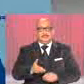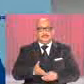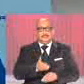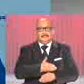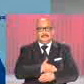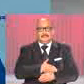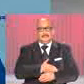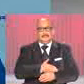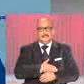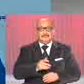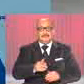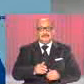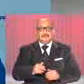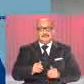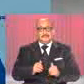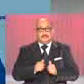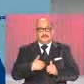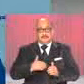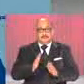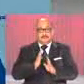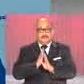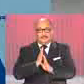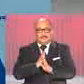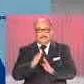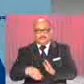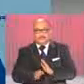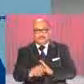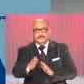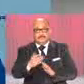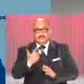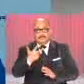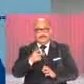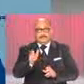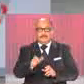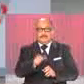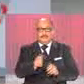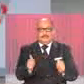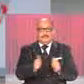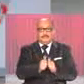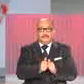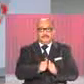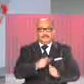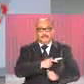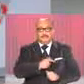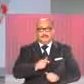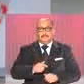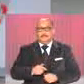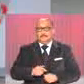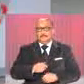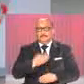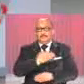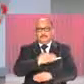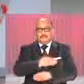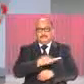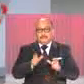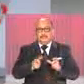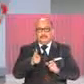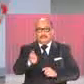الحدود المصرية مع قطاع غزة، وتجري الأجهزة الأمنية التحقيقات لمعرفة ملابسات ما